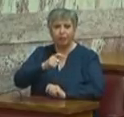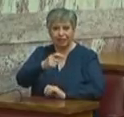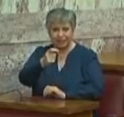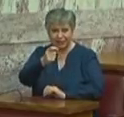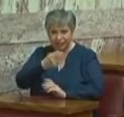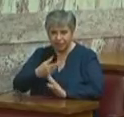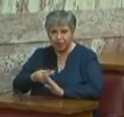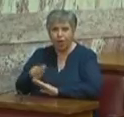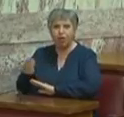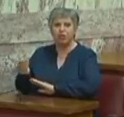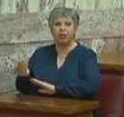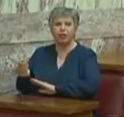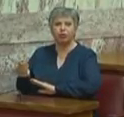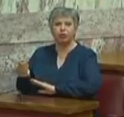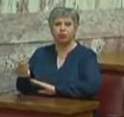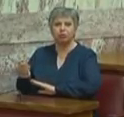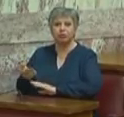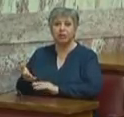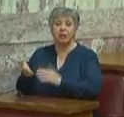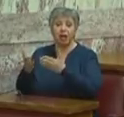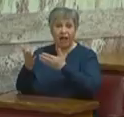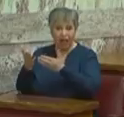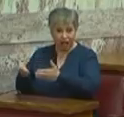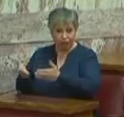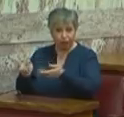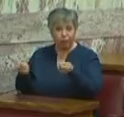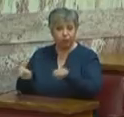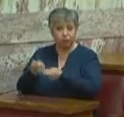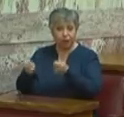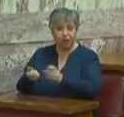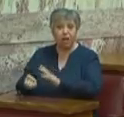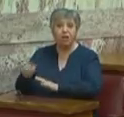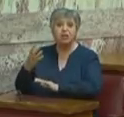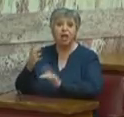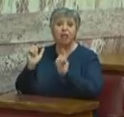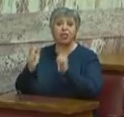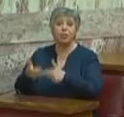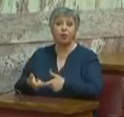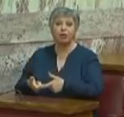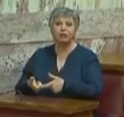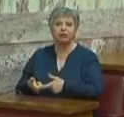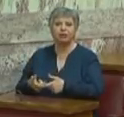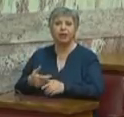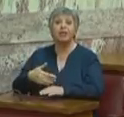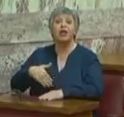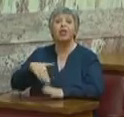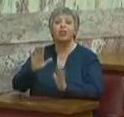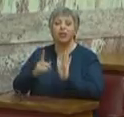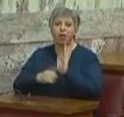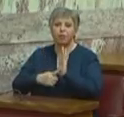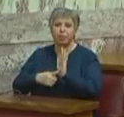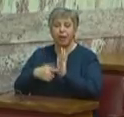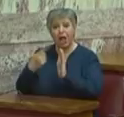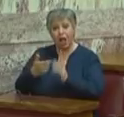Αυτή είναι η Νέα Δημοκρατία. Ότι δεν έπρεπε να ενημερώσω τη Βουλή. Δηλαδή, ότι έπρεπε να